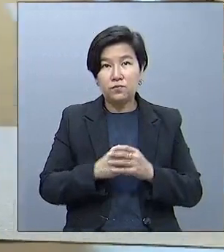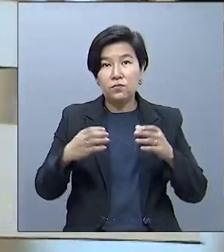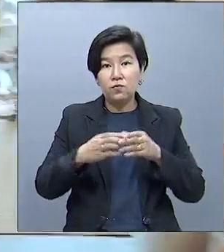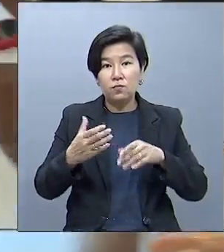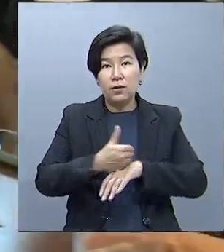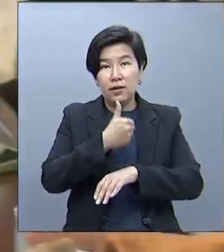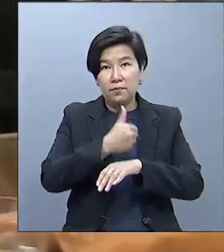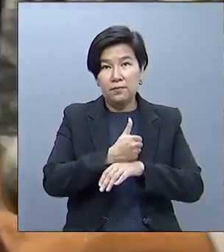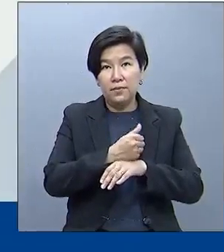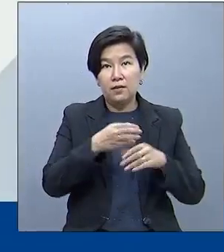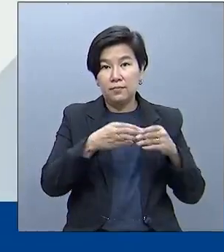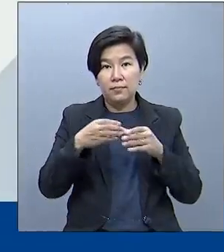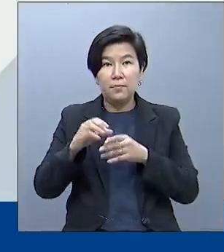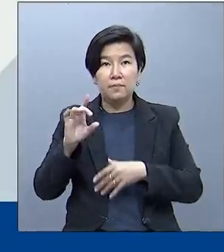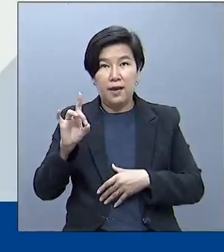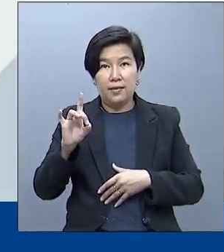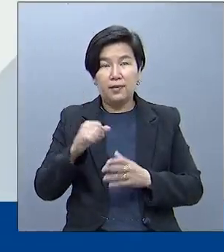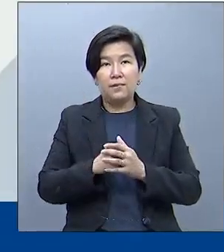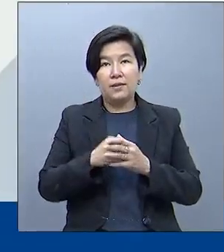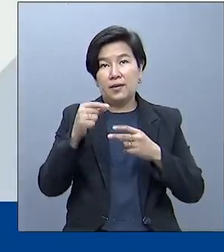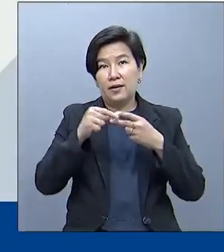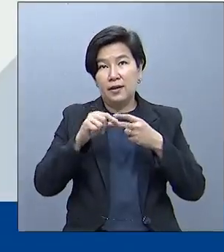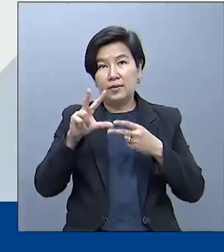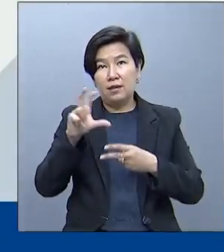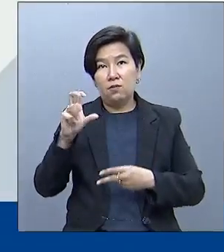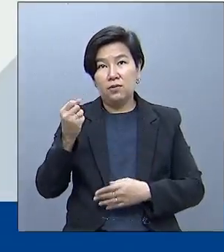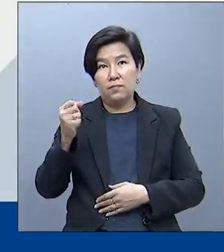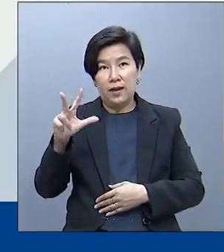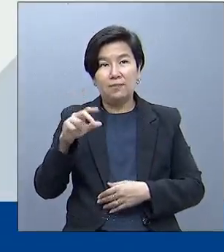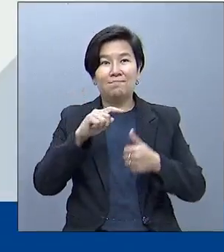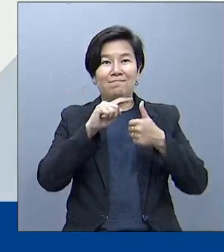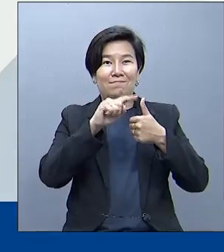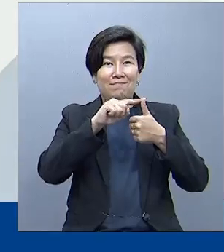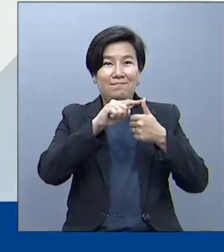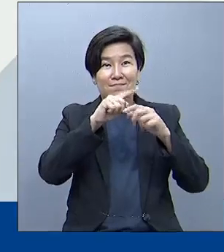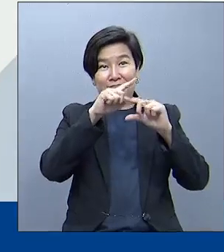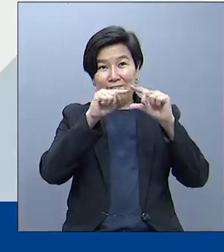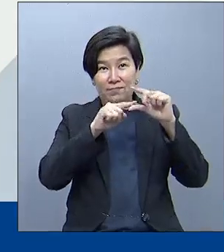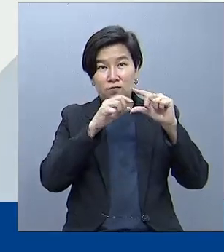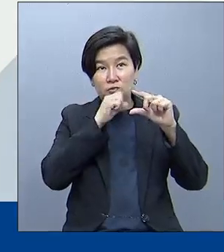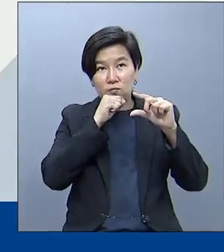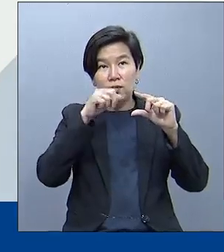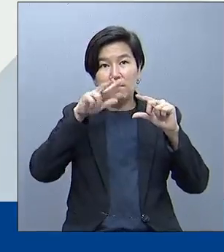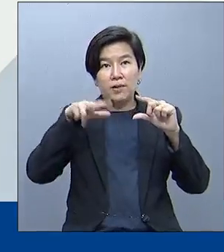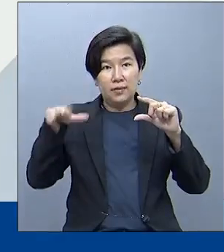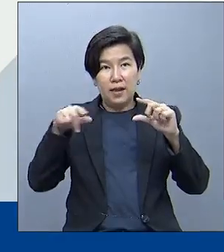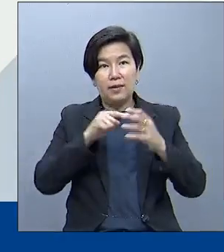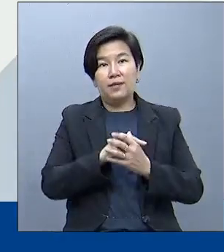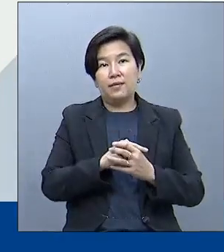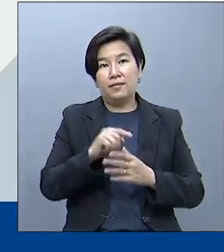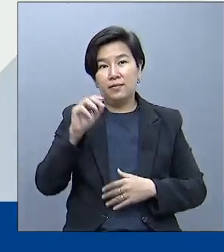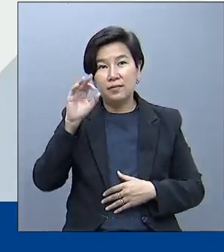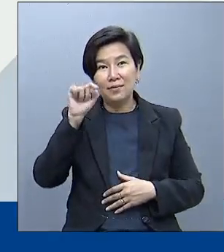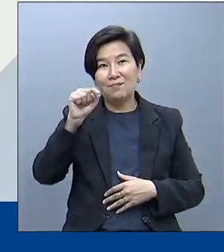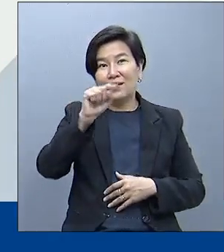ค313เสียงประกอบไปด้วยพรรคก้าวไกล152เสียงเพื่อไทย141เสียงประชาชาติ9เสียงไทยสร้างไทย6